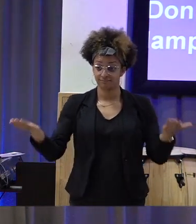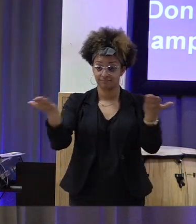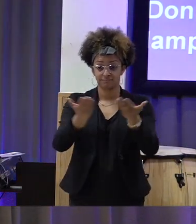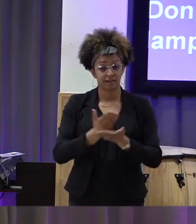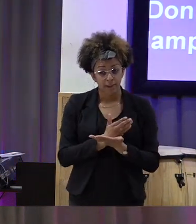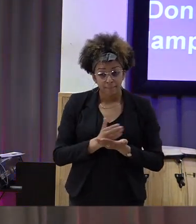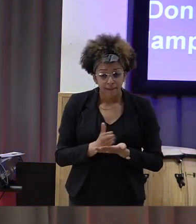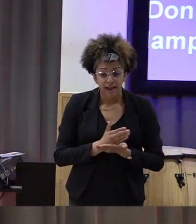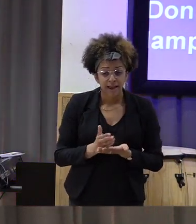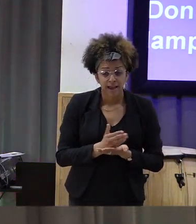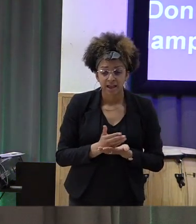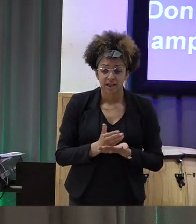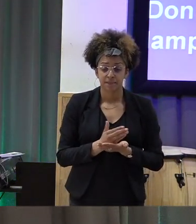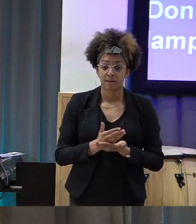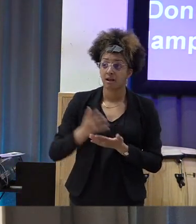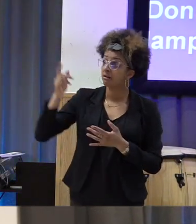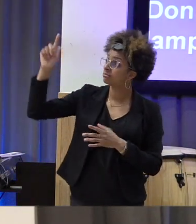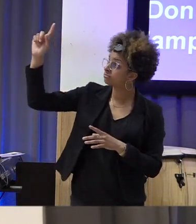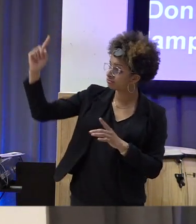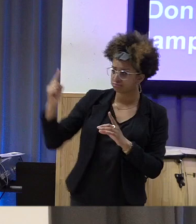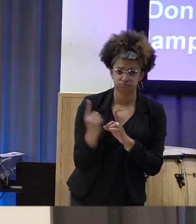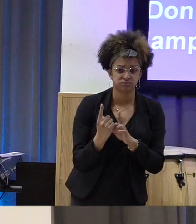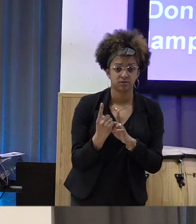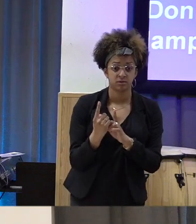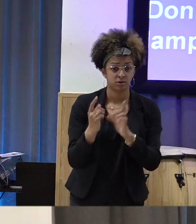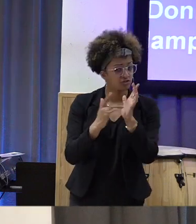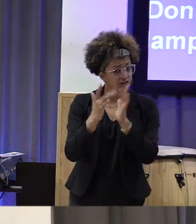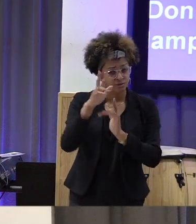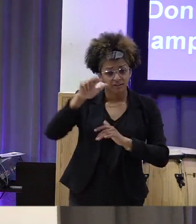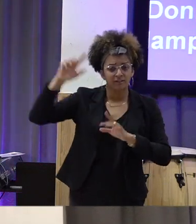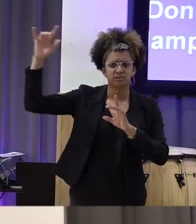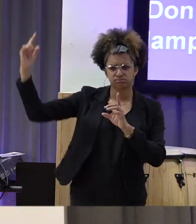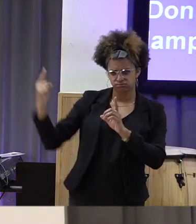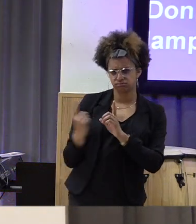l'arrivée de notre Maître. Jésus vient bientôt.